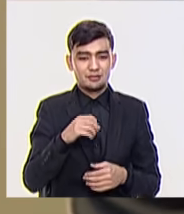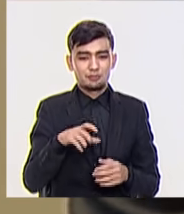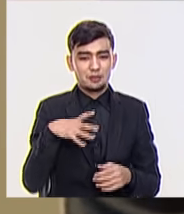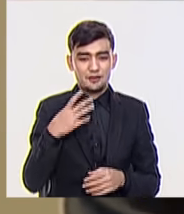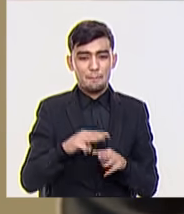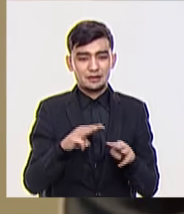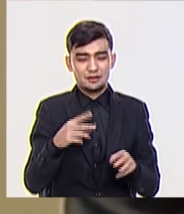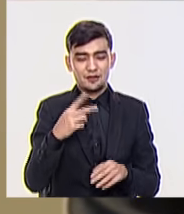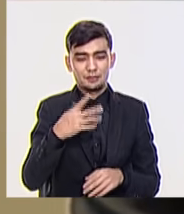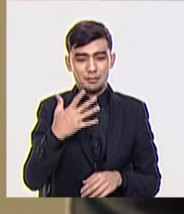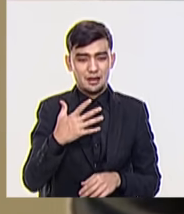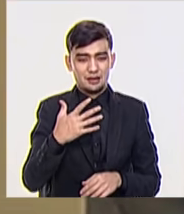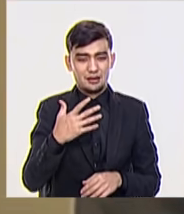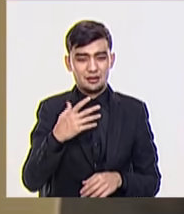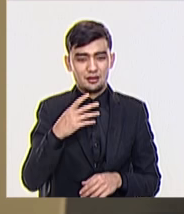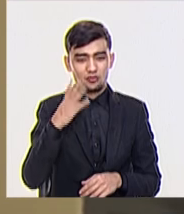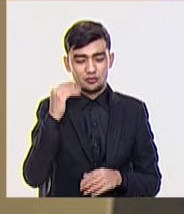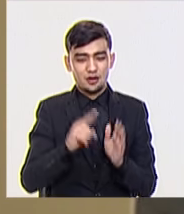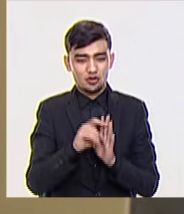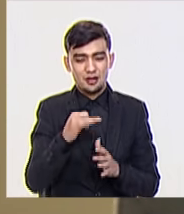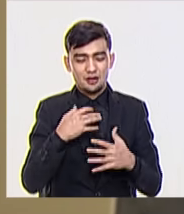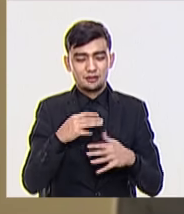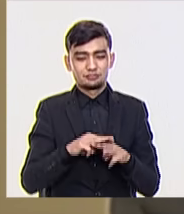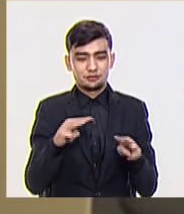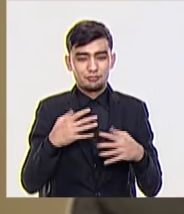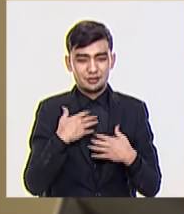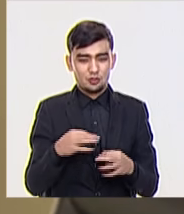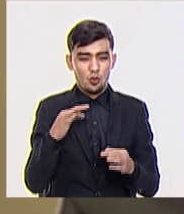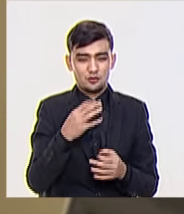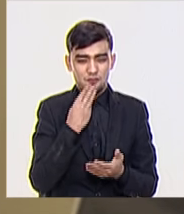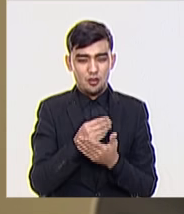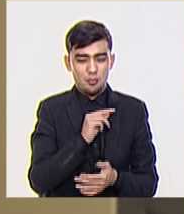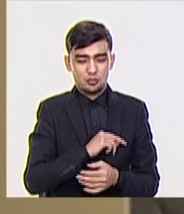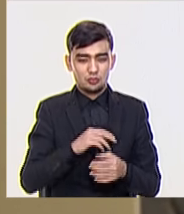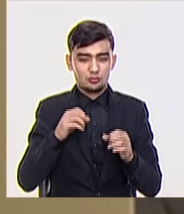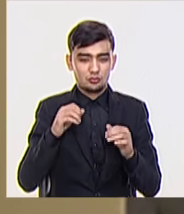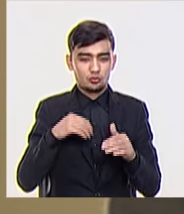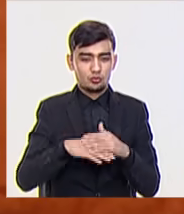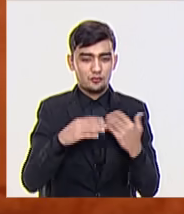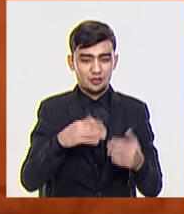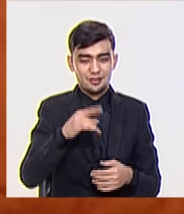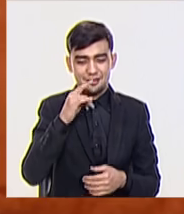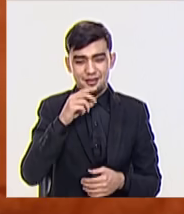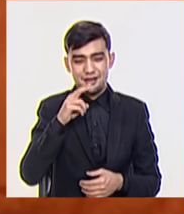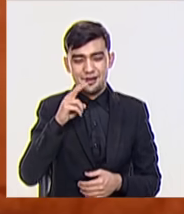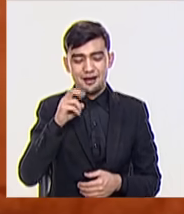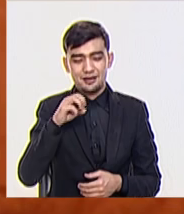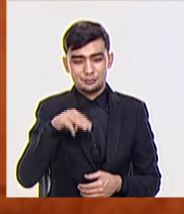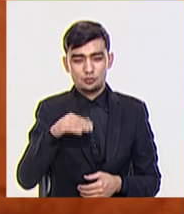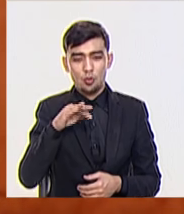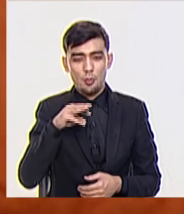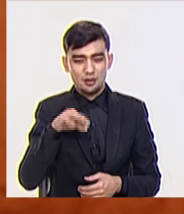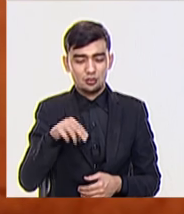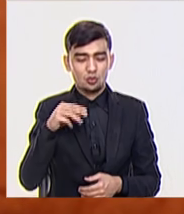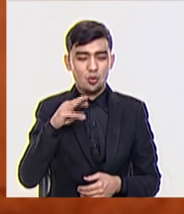Экс-министр 25 маусымда денсаулық сақтау министрі қызметінен босатылды. Ал Қасым-Жомарт Тоқаев Қазақстан халқына жолдаған үндеуінде